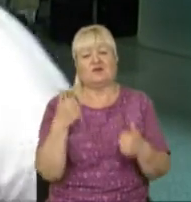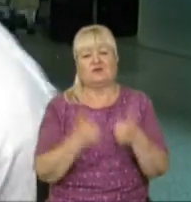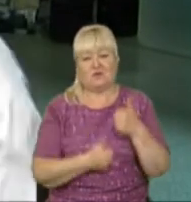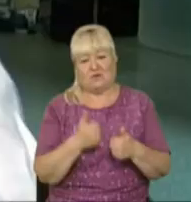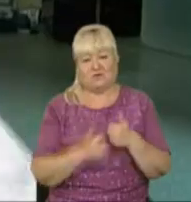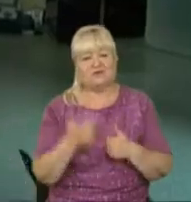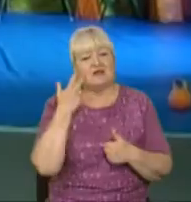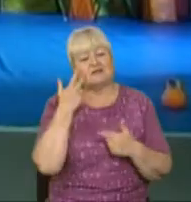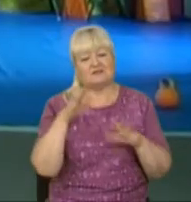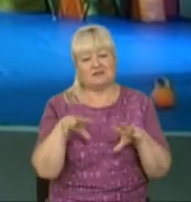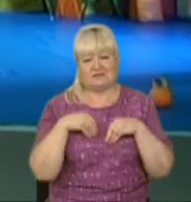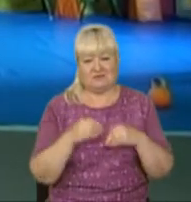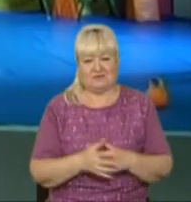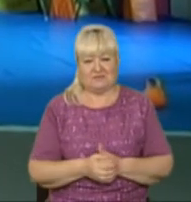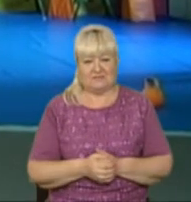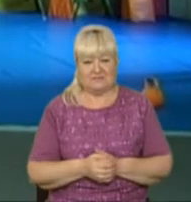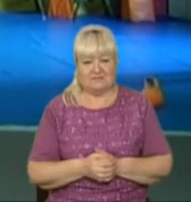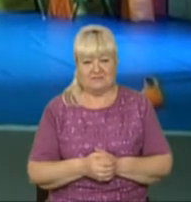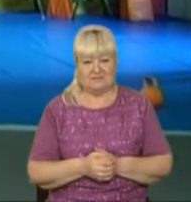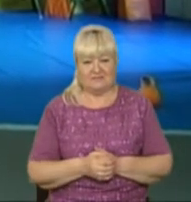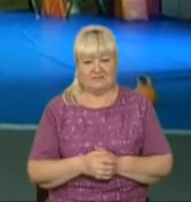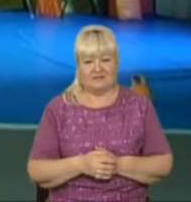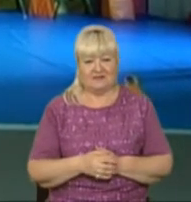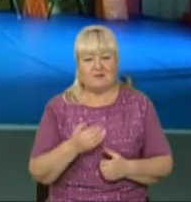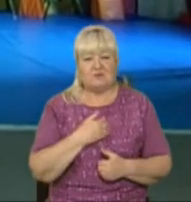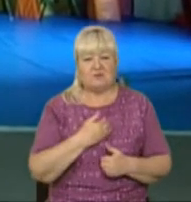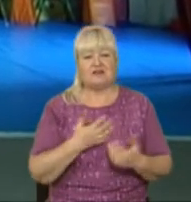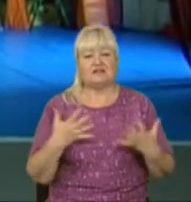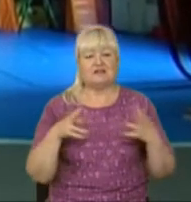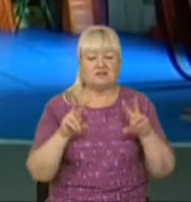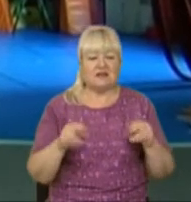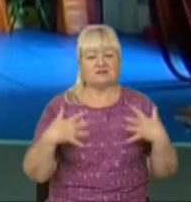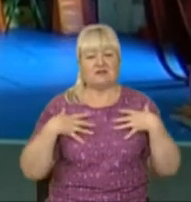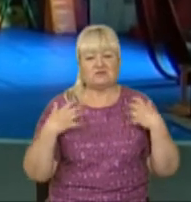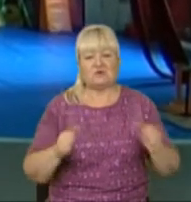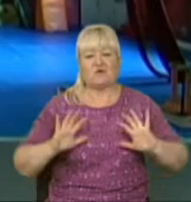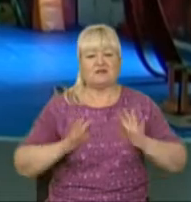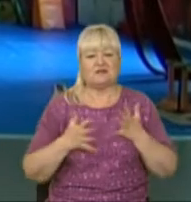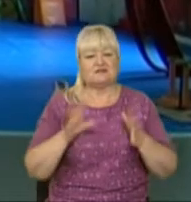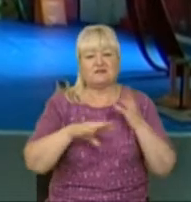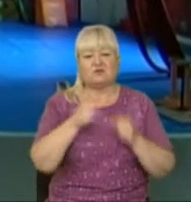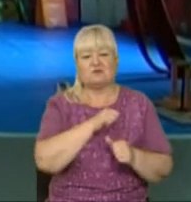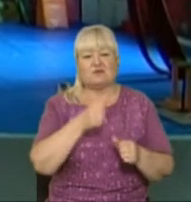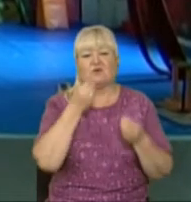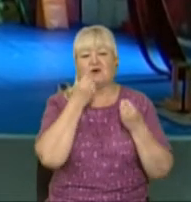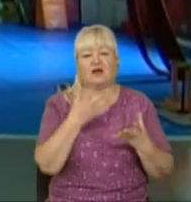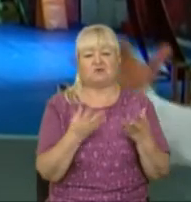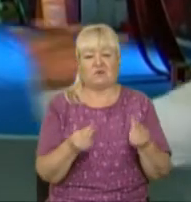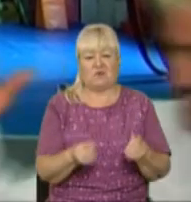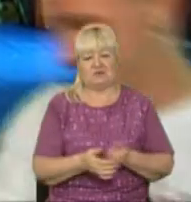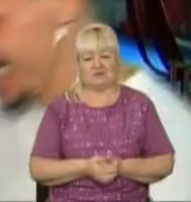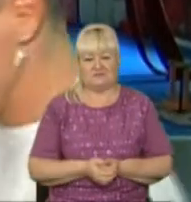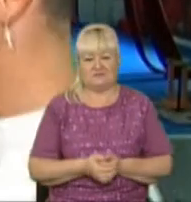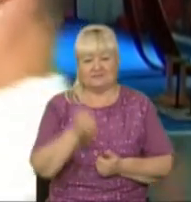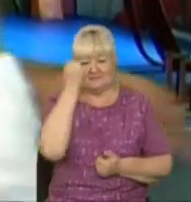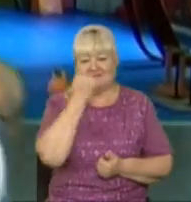і завжди зі мною. Знімаєте? Щастя, здоров'я, наснаги, всього самого кращого, грошей.